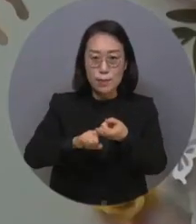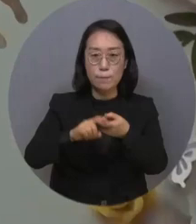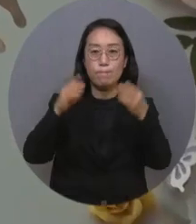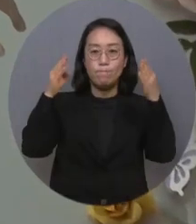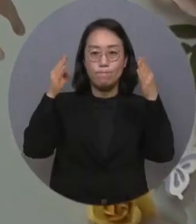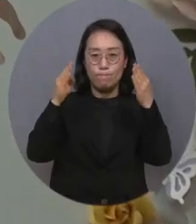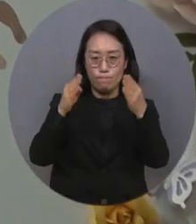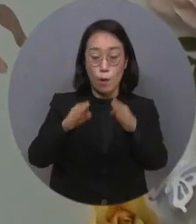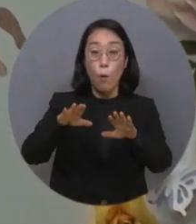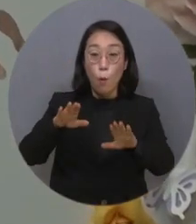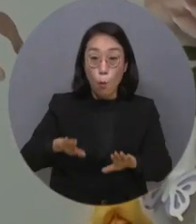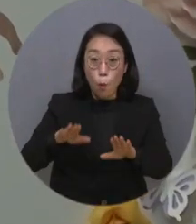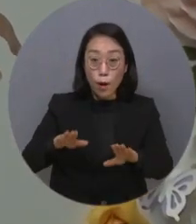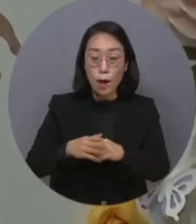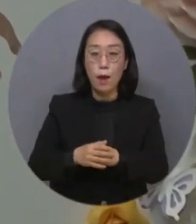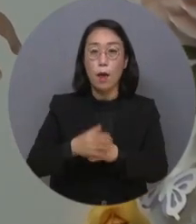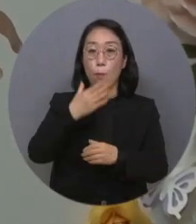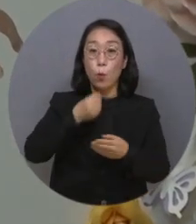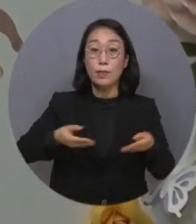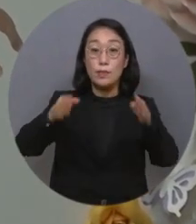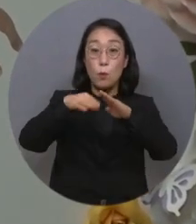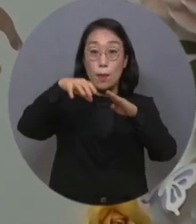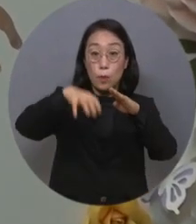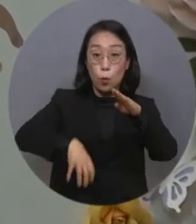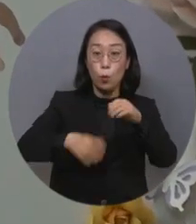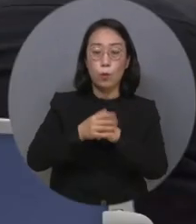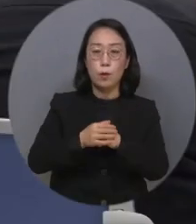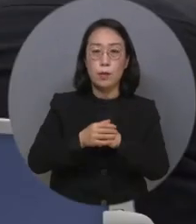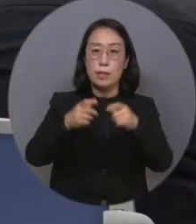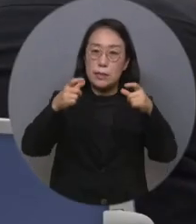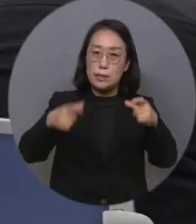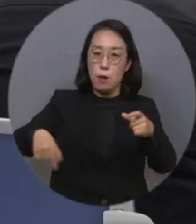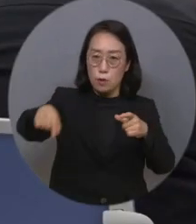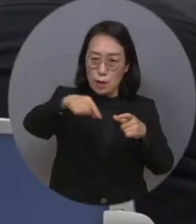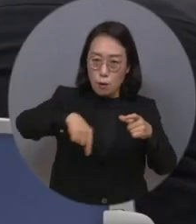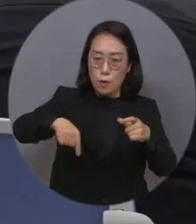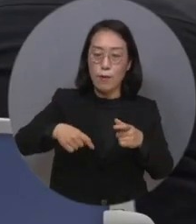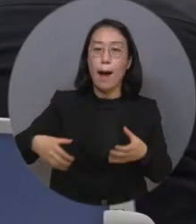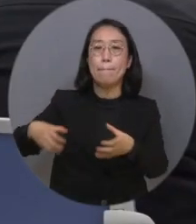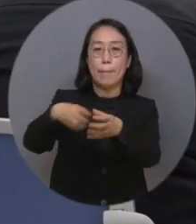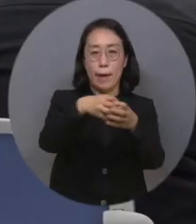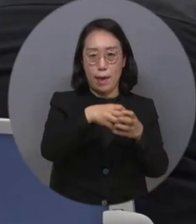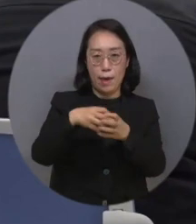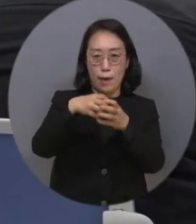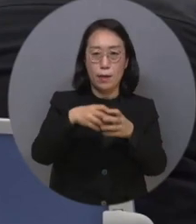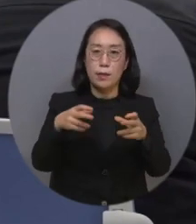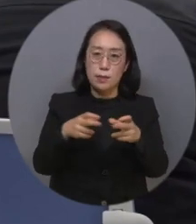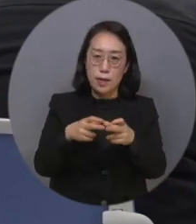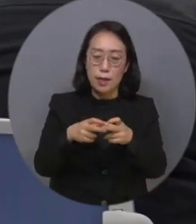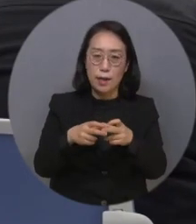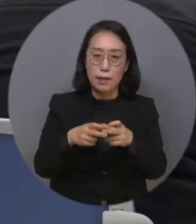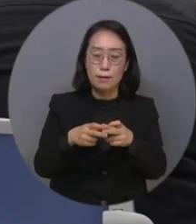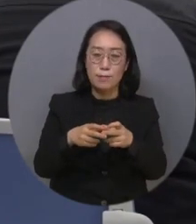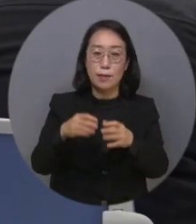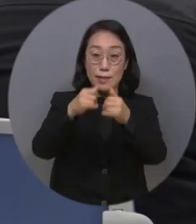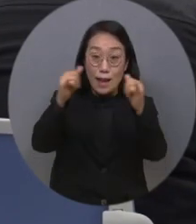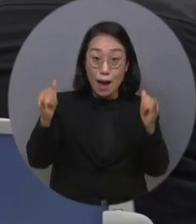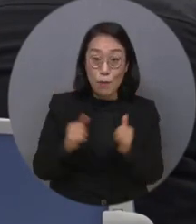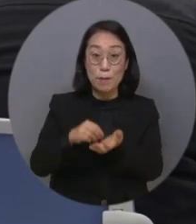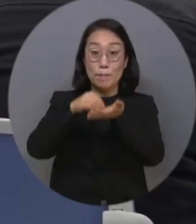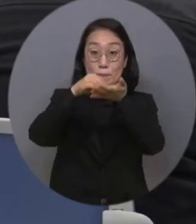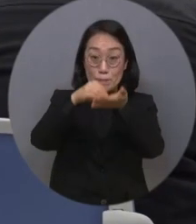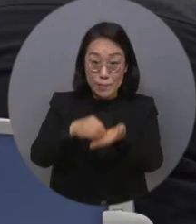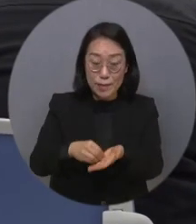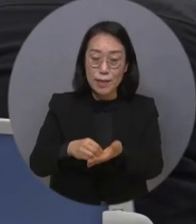있습니다. 올해도 복지관을 통해 지역사회 속으로 내딛는 많은 장애인들의 걸음걸음에